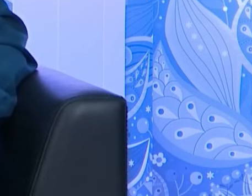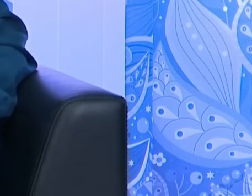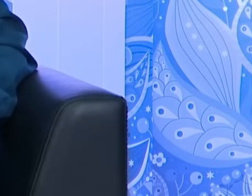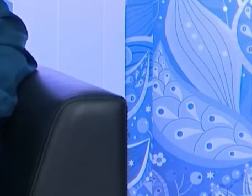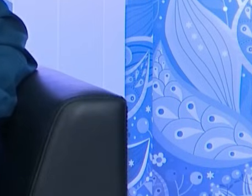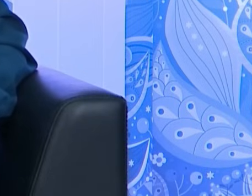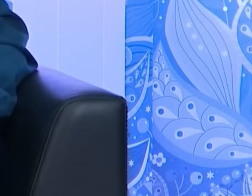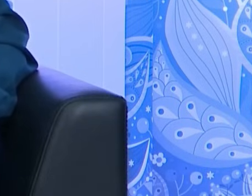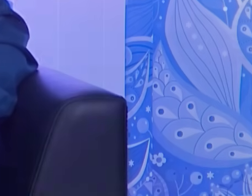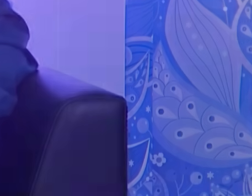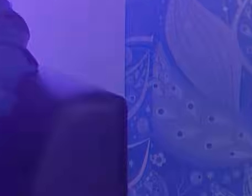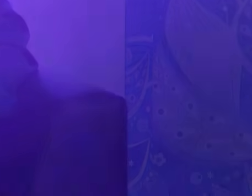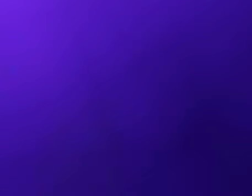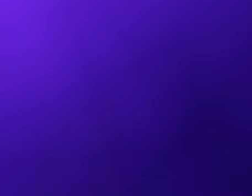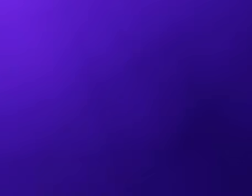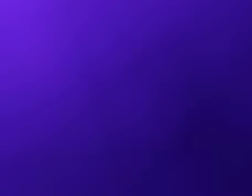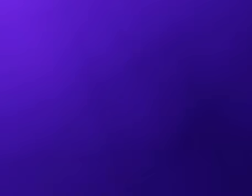jadi susah. Agama akan